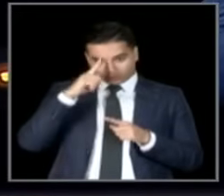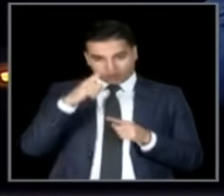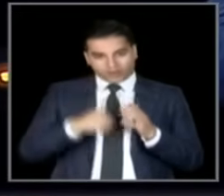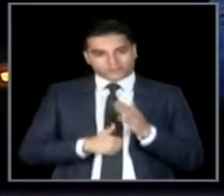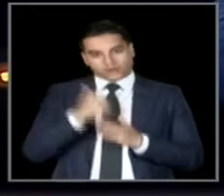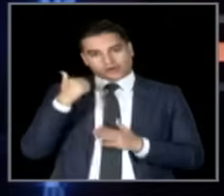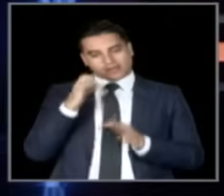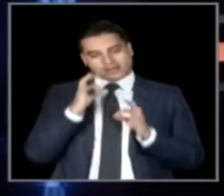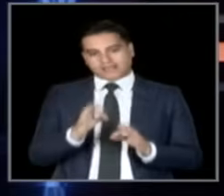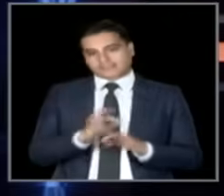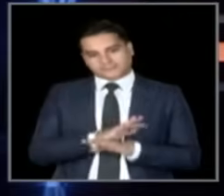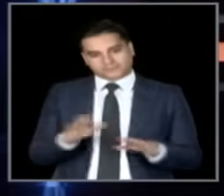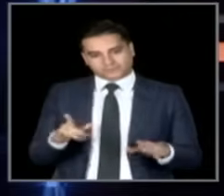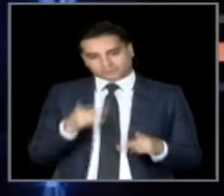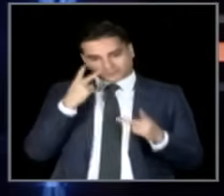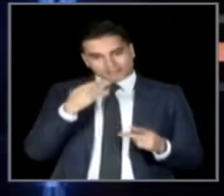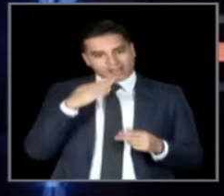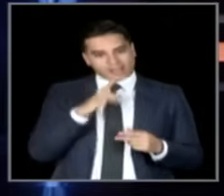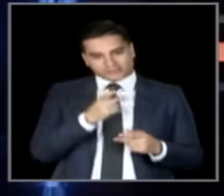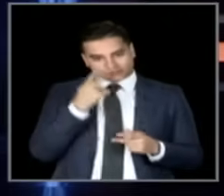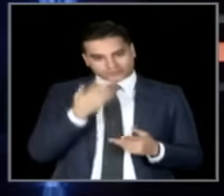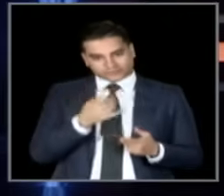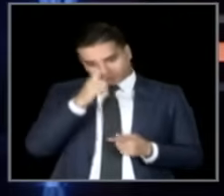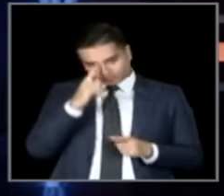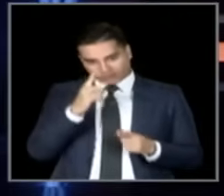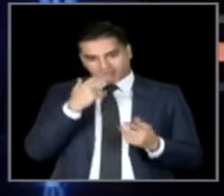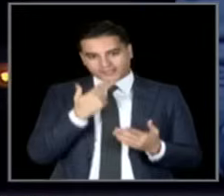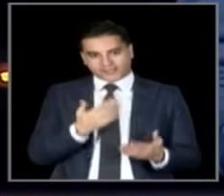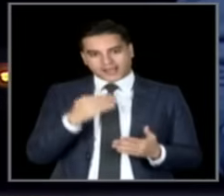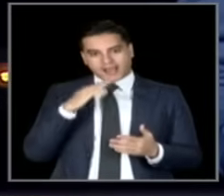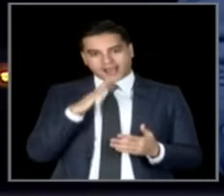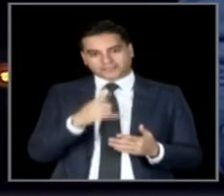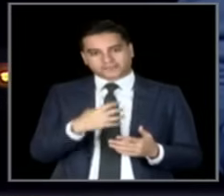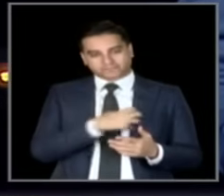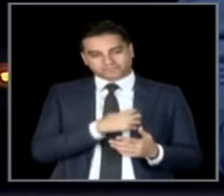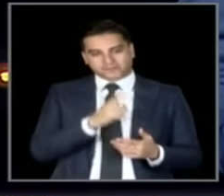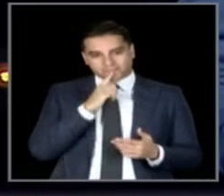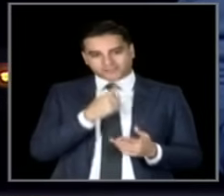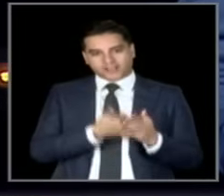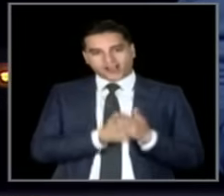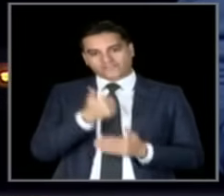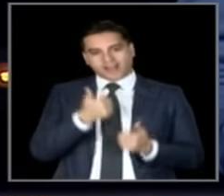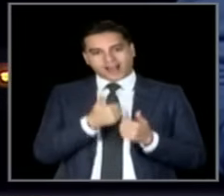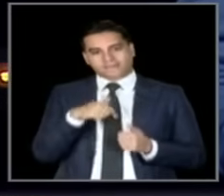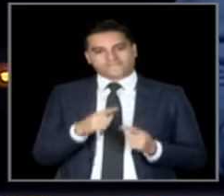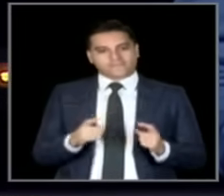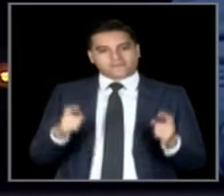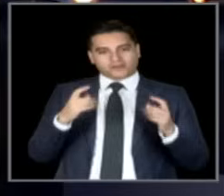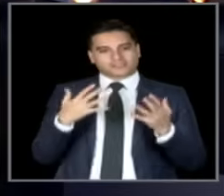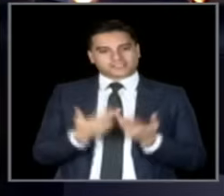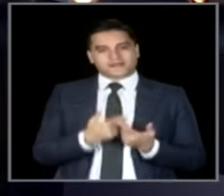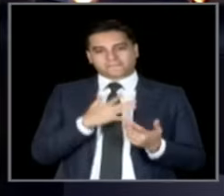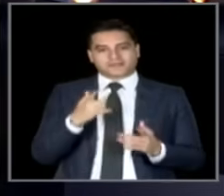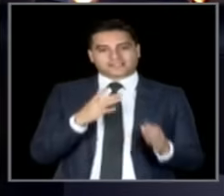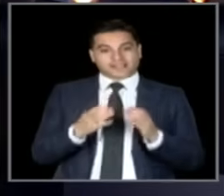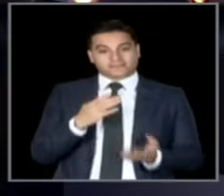من العقدة دي بقى. وليه رأيك يا حسن؟ الله حسن محبط، ولكن انت افضل لاعب في ماتش النهارده